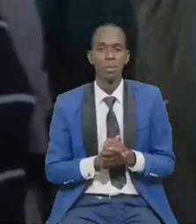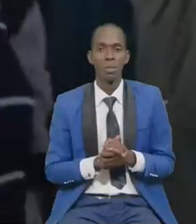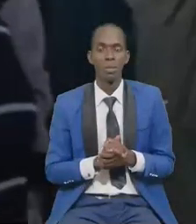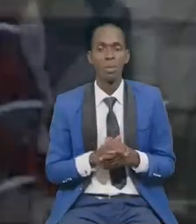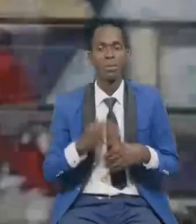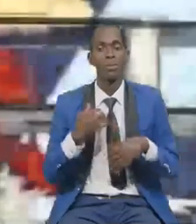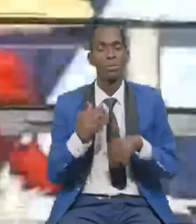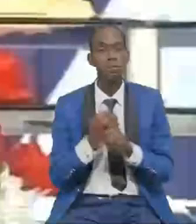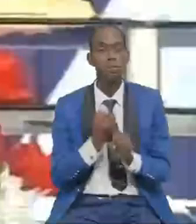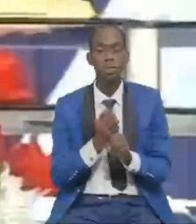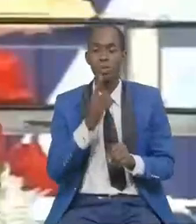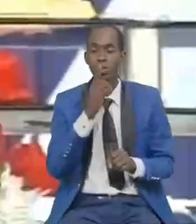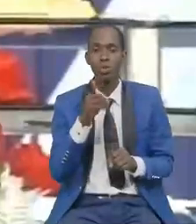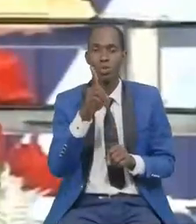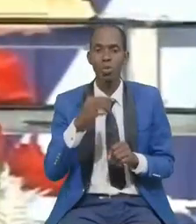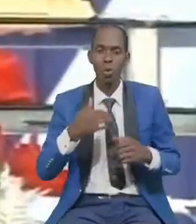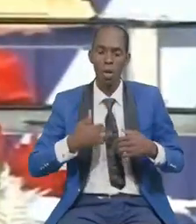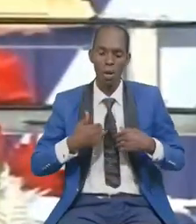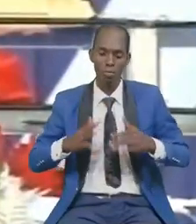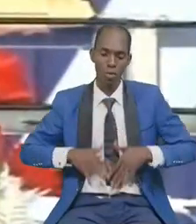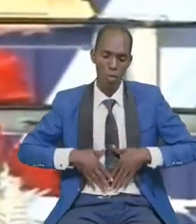Sois sûr que tu abandonnes tous tes péchés.